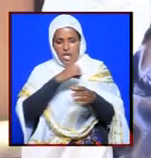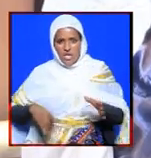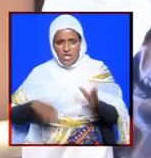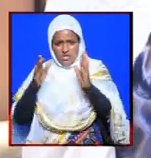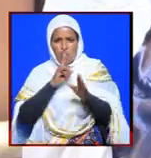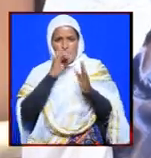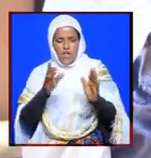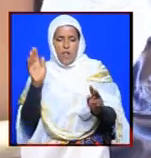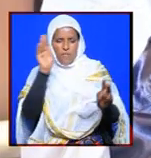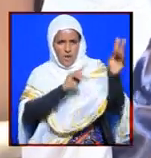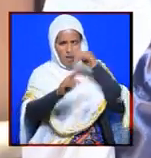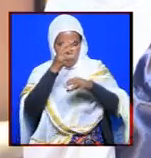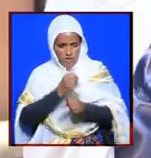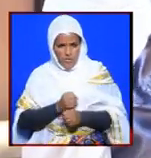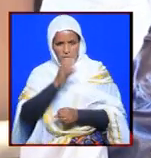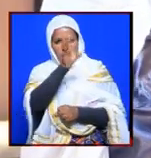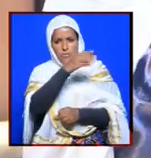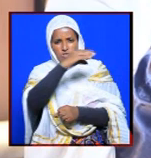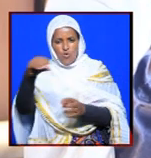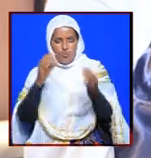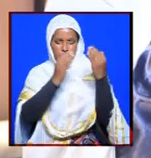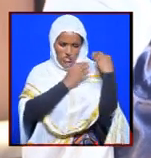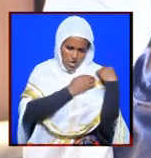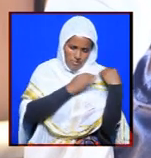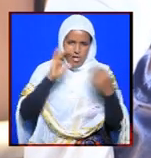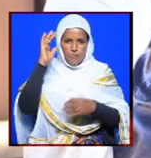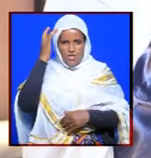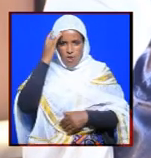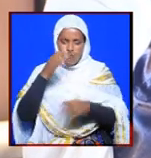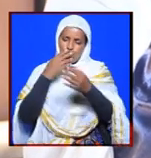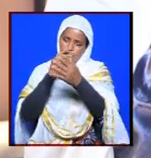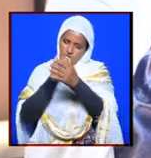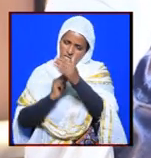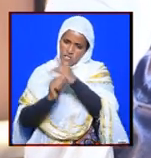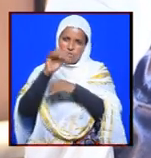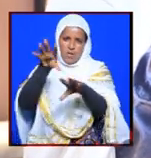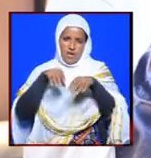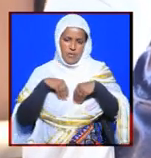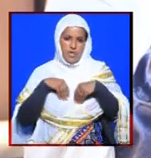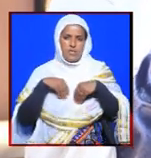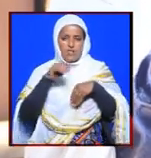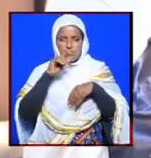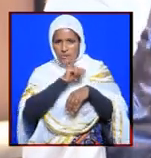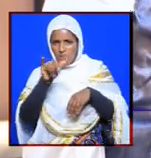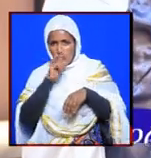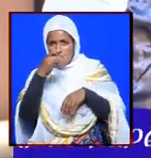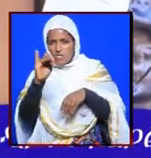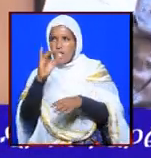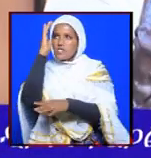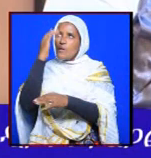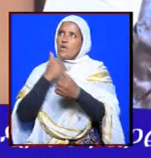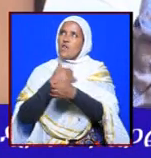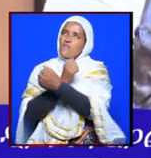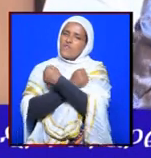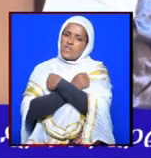በጠባዩ እውነተኛ ክርስትና መከራ መቀበል፣ መስቀሉን መሸከም፣ ቢታመሙ እንኳን በአኮቴት መቀበል በመሳሰለው ነው እንጂ